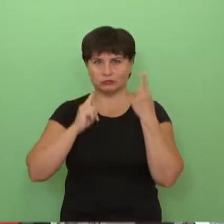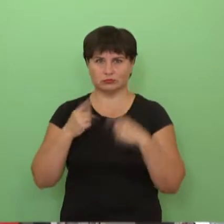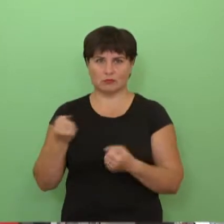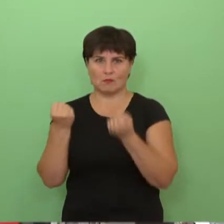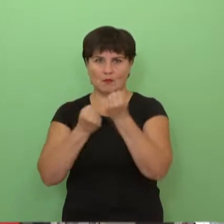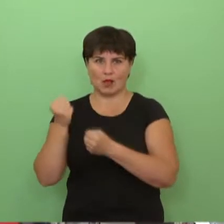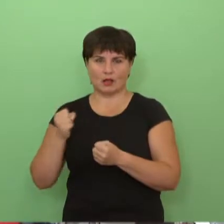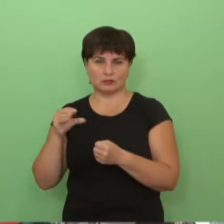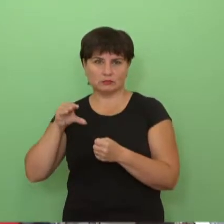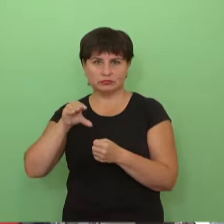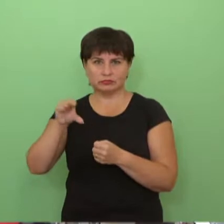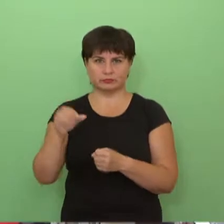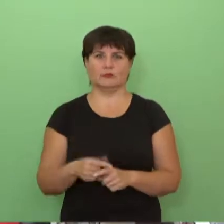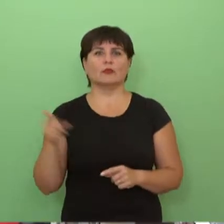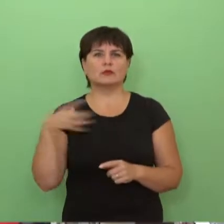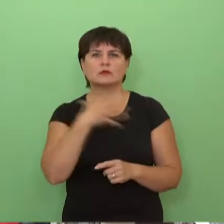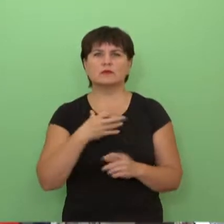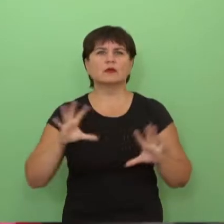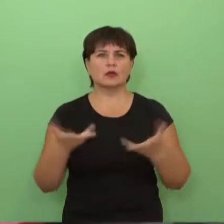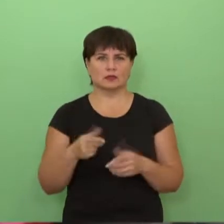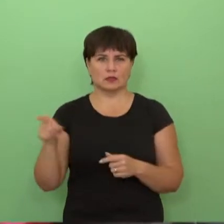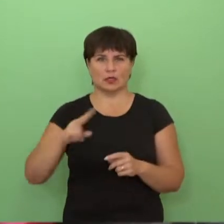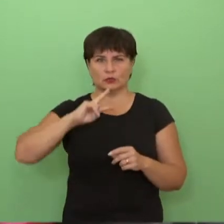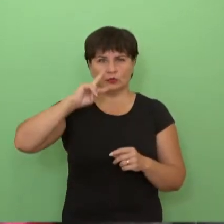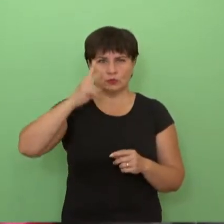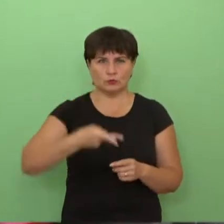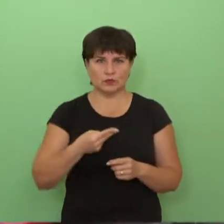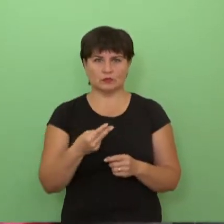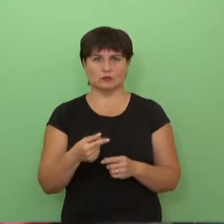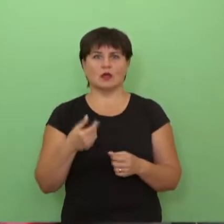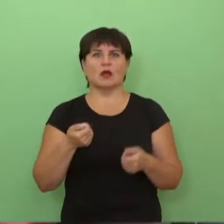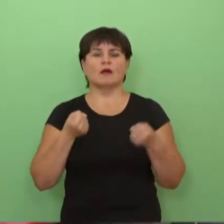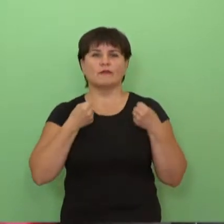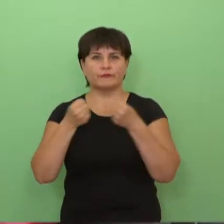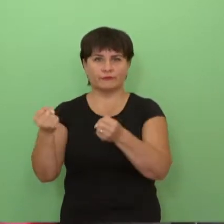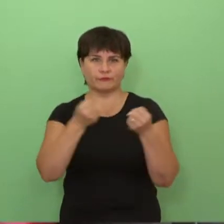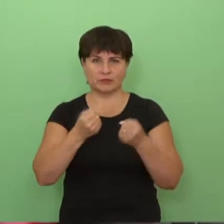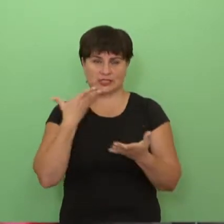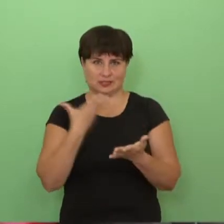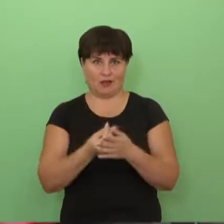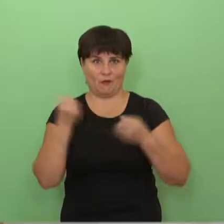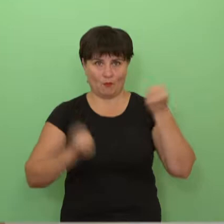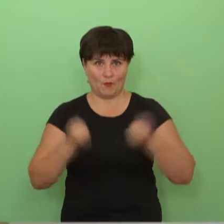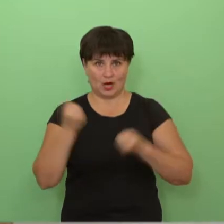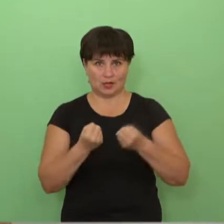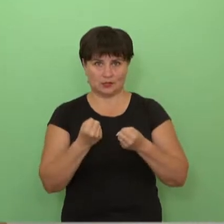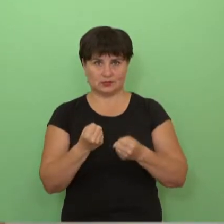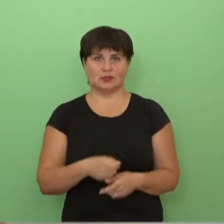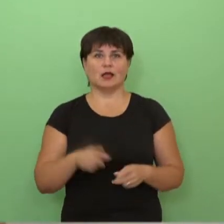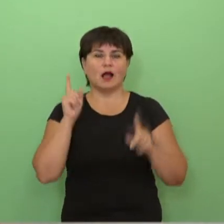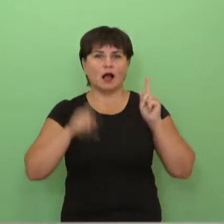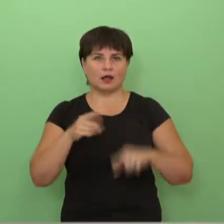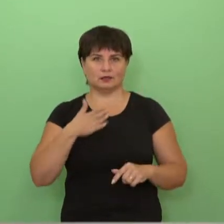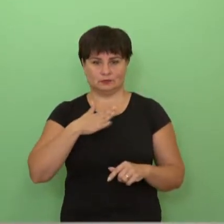automobilis. Tai kuo jis yra svarbus? Mes du metus, ištisus du metus važinėjome su savo